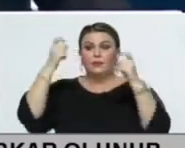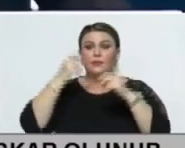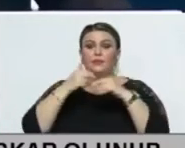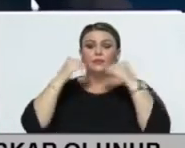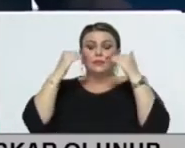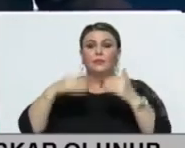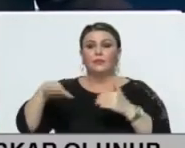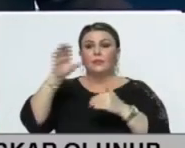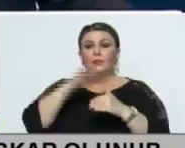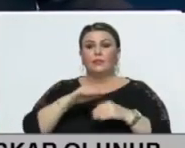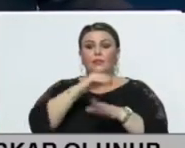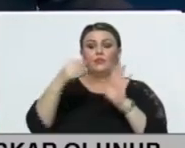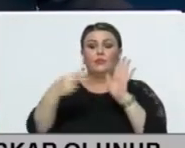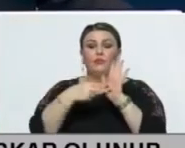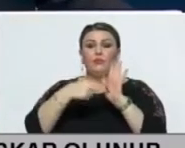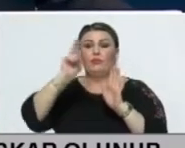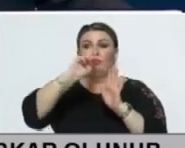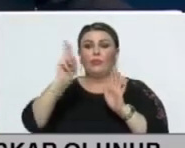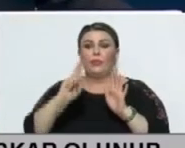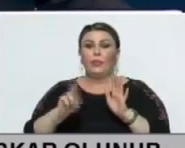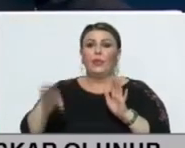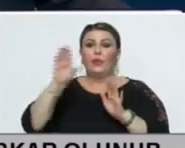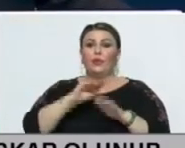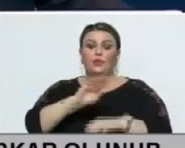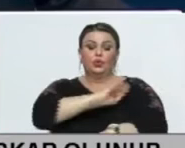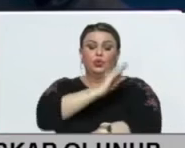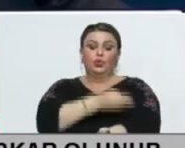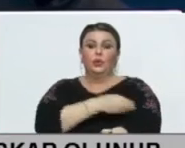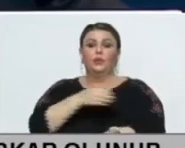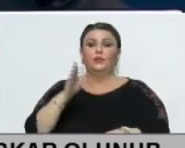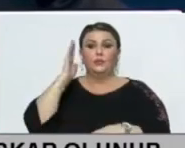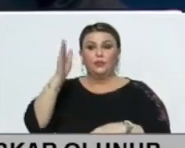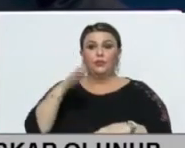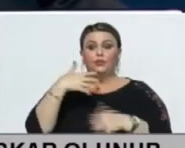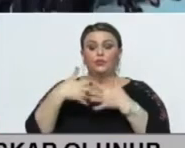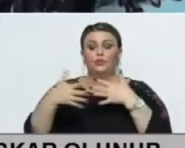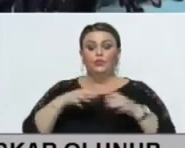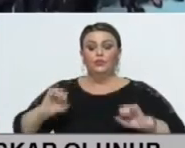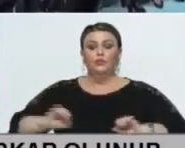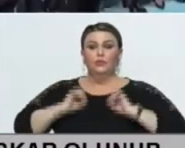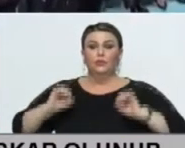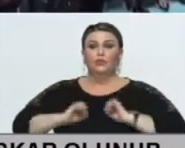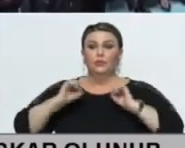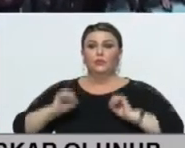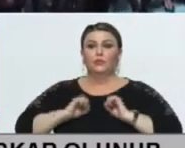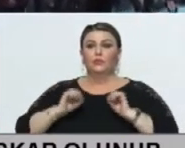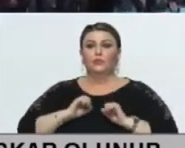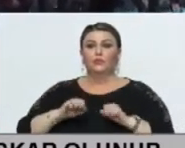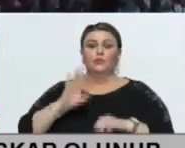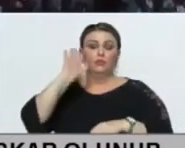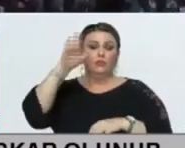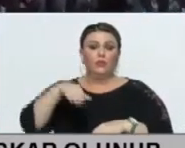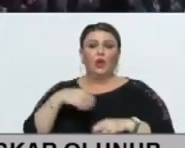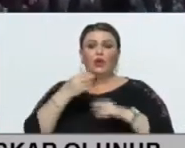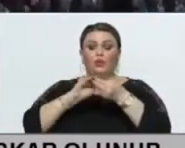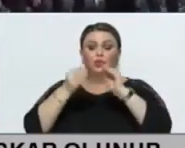onlar valyutanın, məzənnənin güclənməsi üçün öz əlindən gələni əsirgəməməlidir.